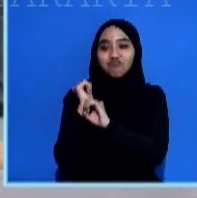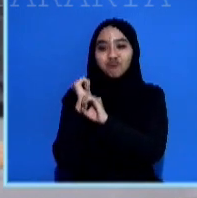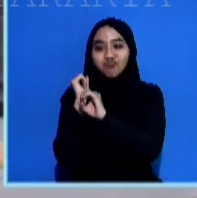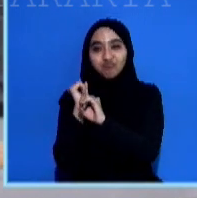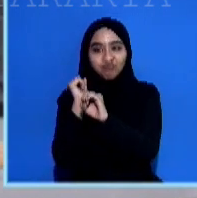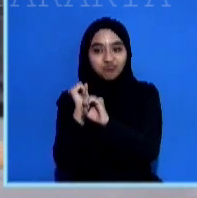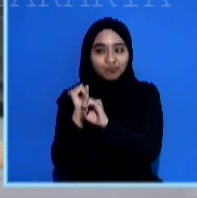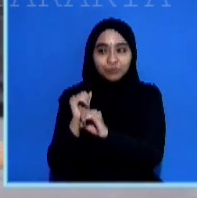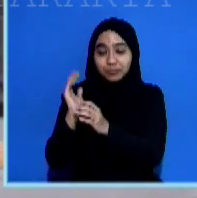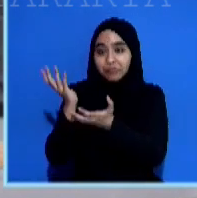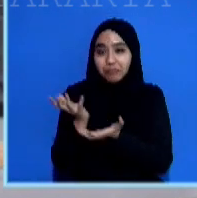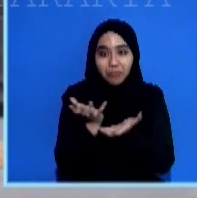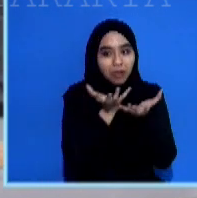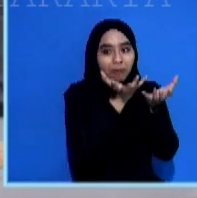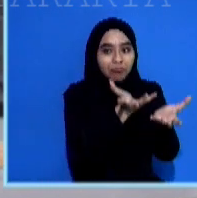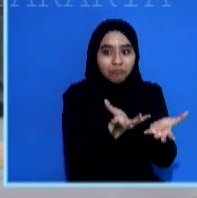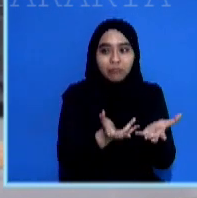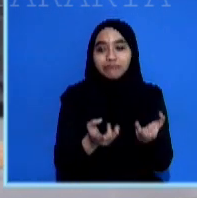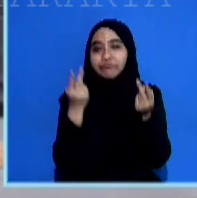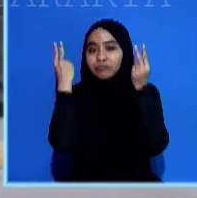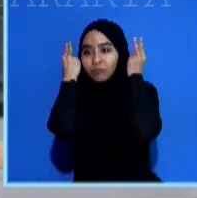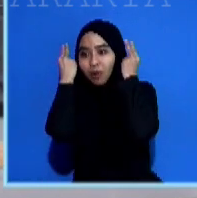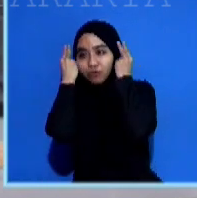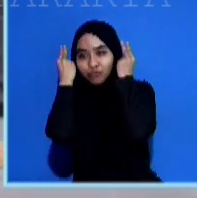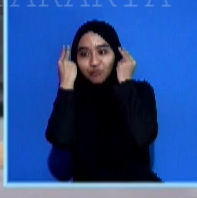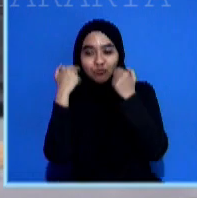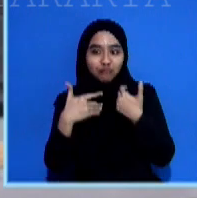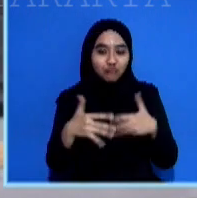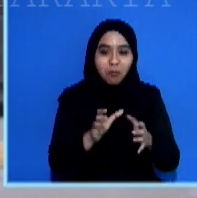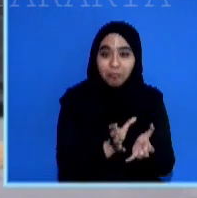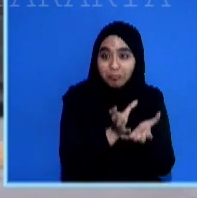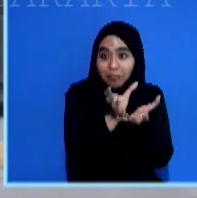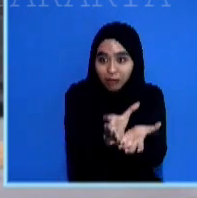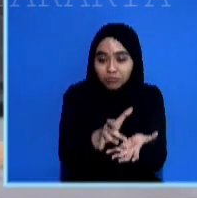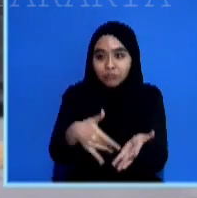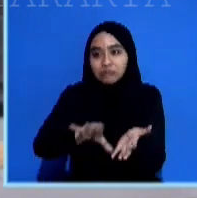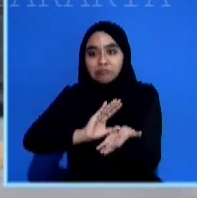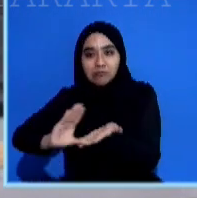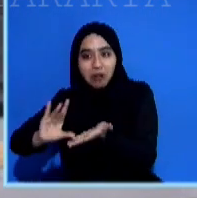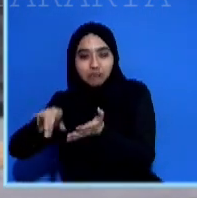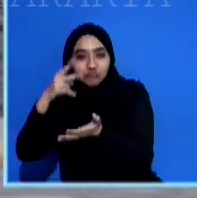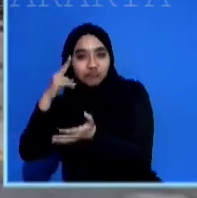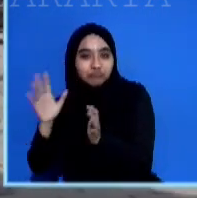Raja berupa hasil bumi Mataram untuk rakyatnya gunungan juga merupakan wujud kemakmuran Keraton